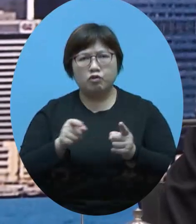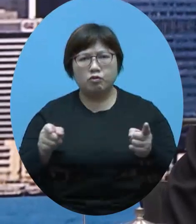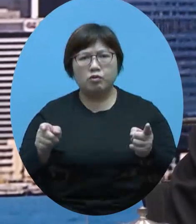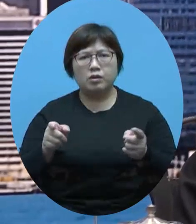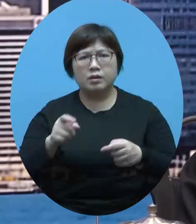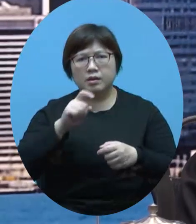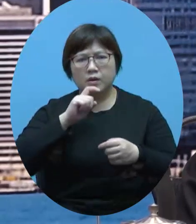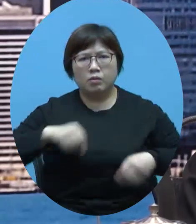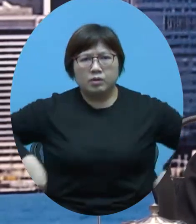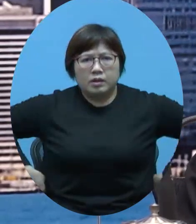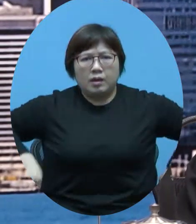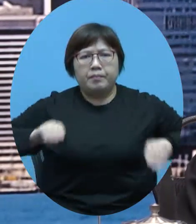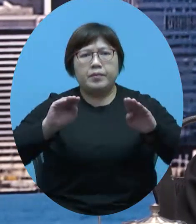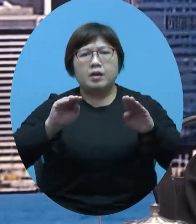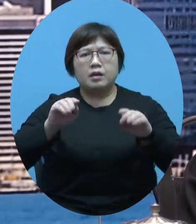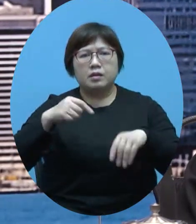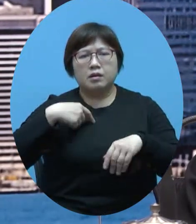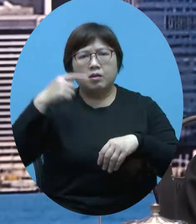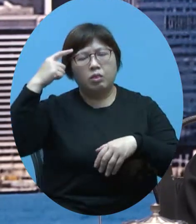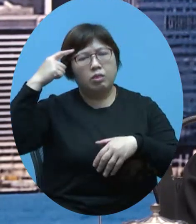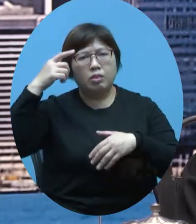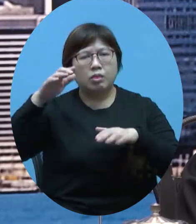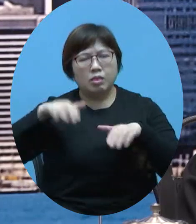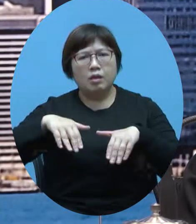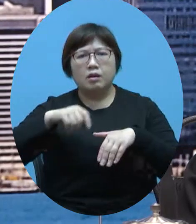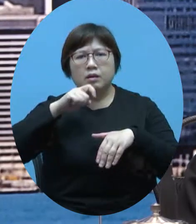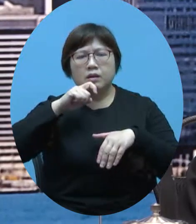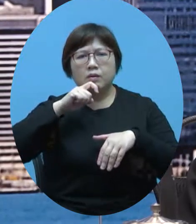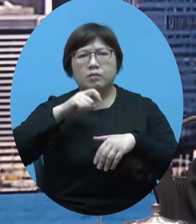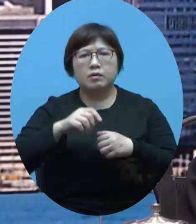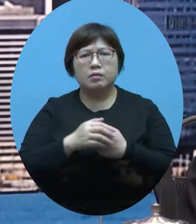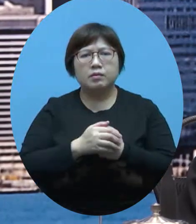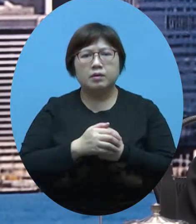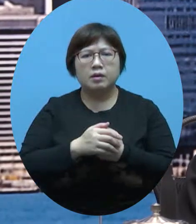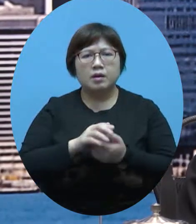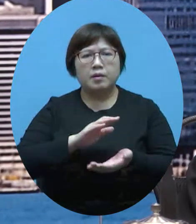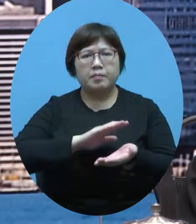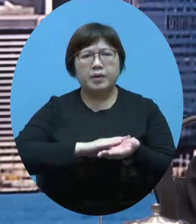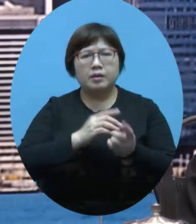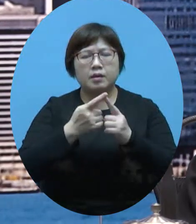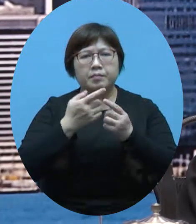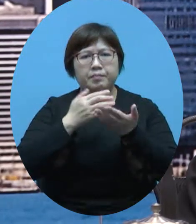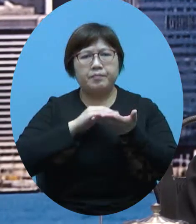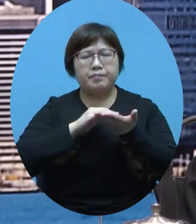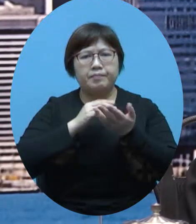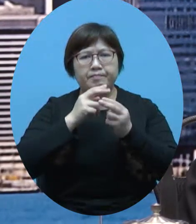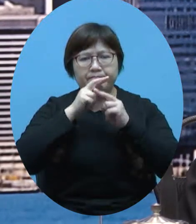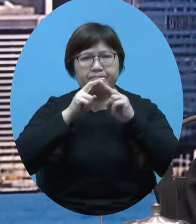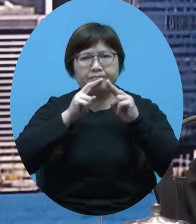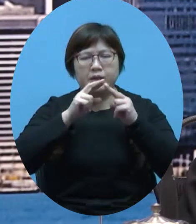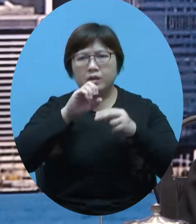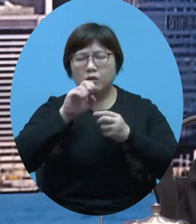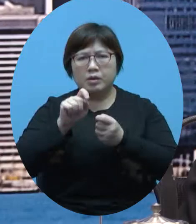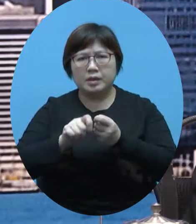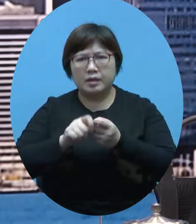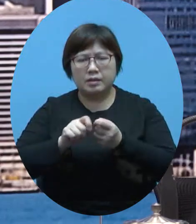有啲腎病，咁同埋認知障礙症。不過由於即係始終即係有病人私隱啦，咁我都唔可以講得太詳